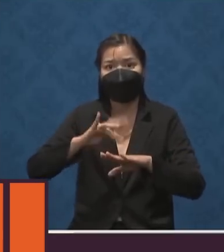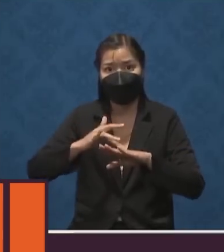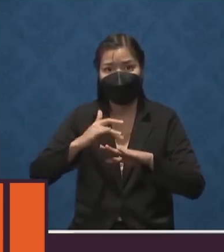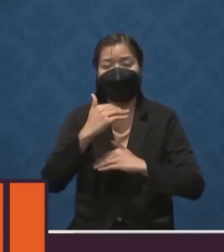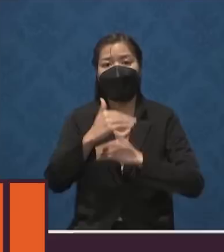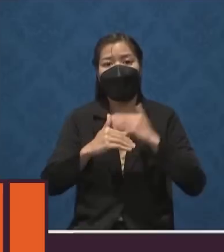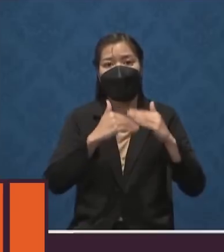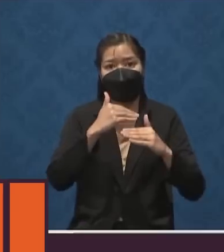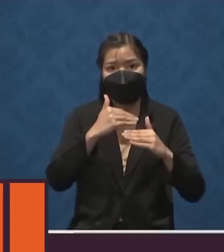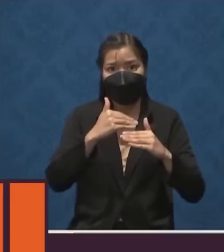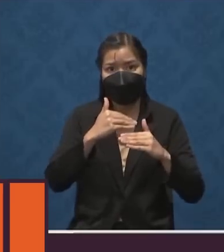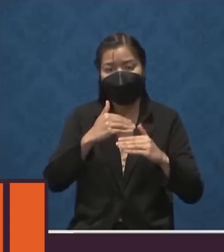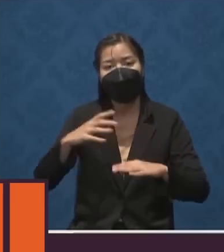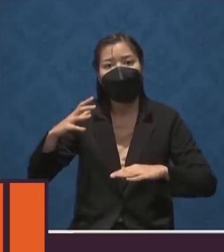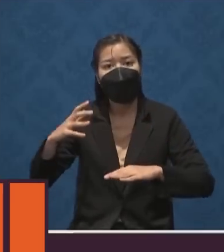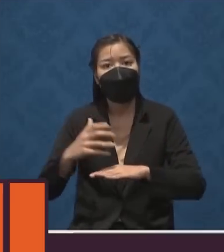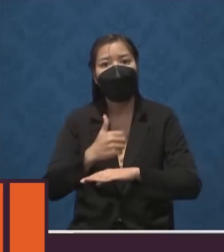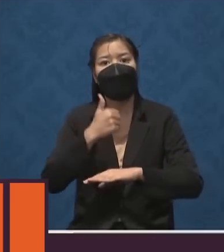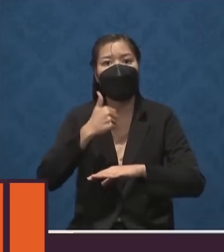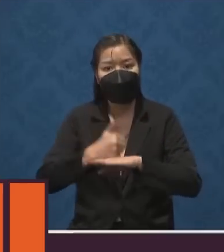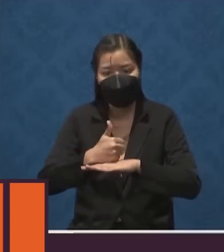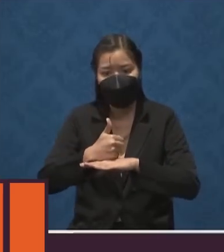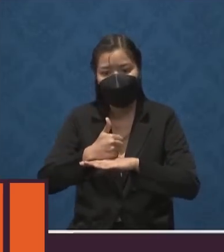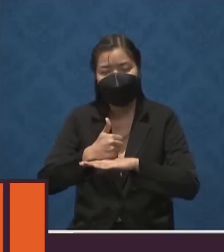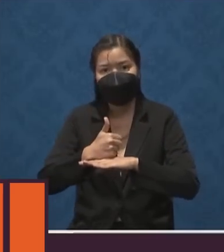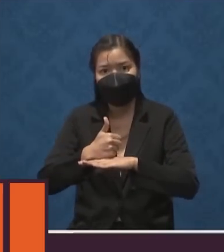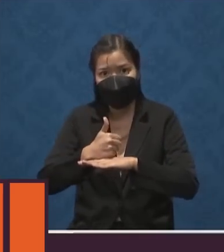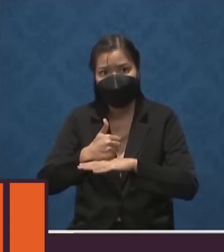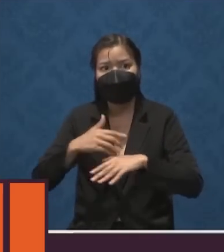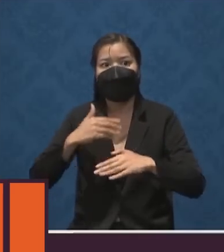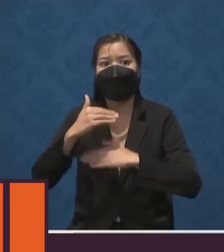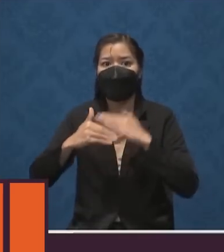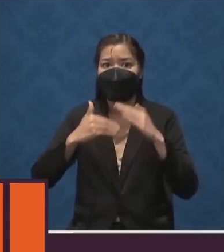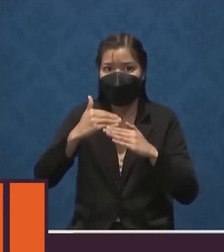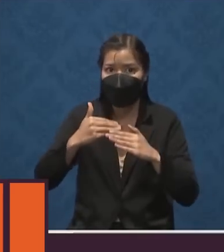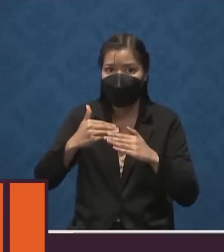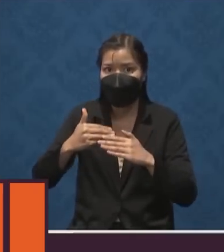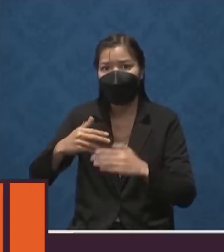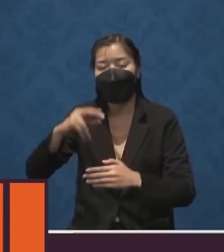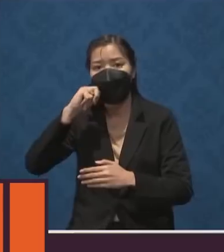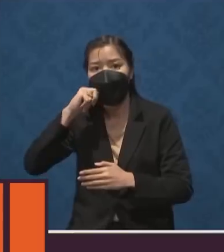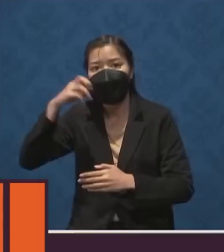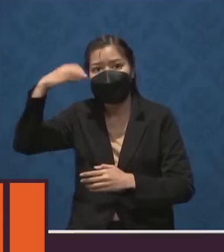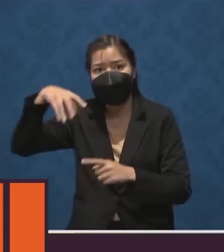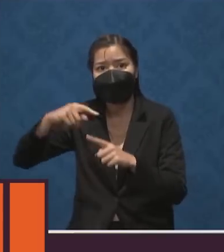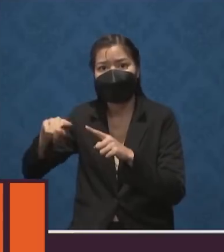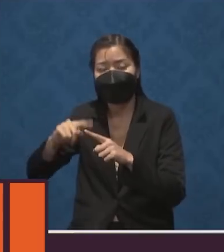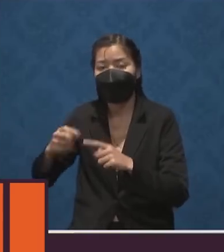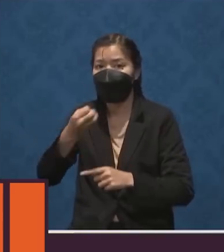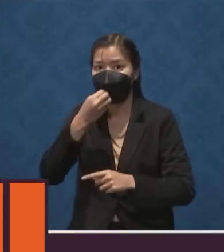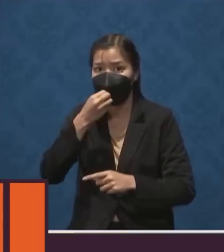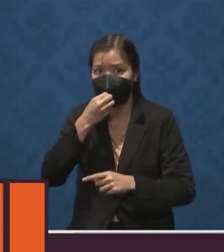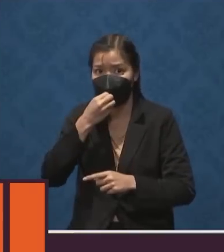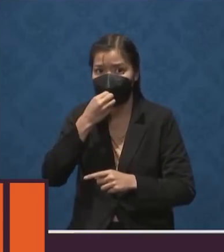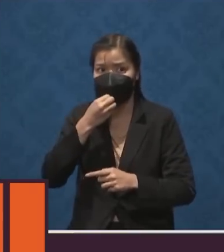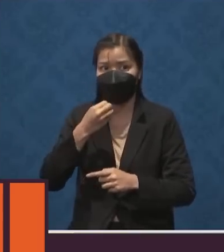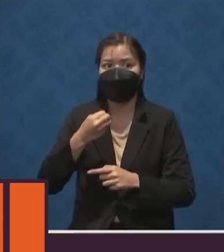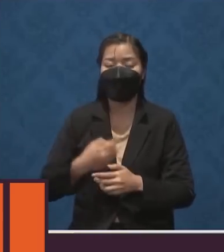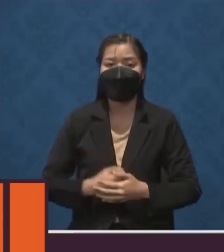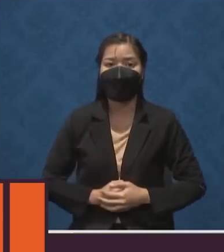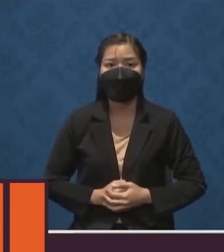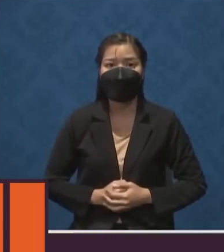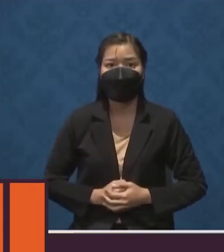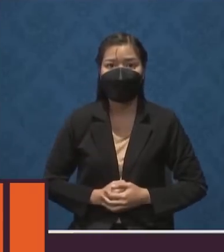กเบ่งอยางน้ 8 ล้านบาทสีบส transition and climateรืออย่น้ 7 ล้านบาทสนต Near tilingวยศรองก